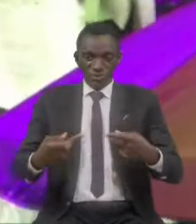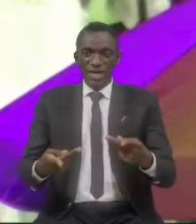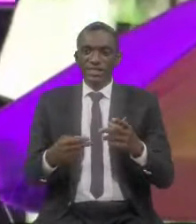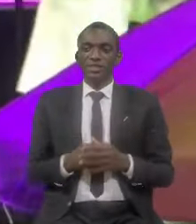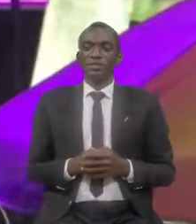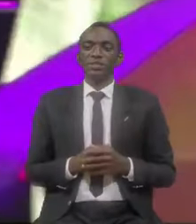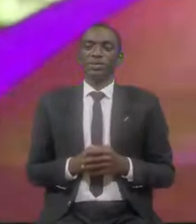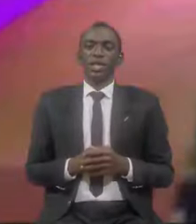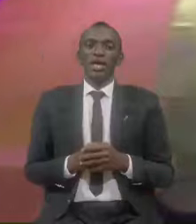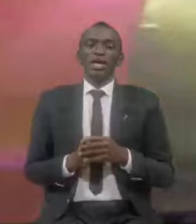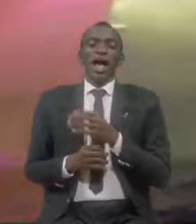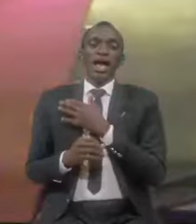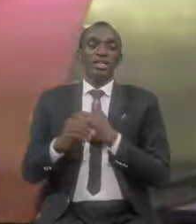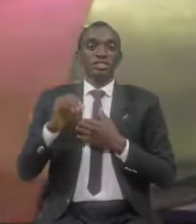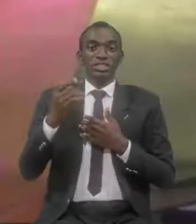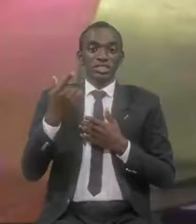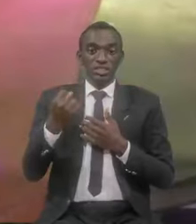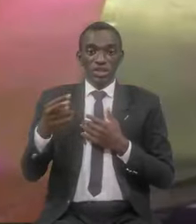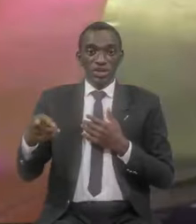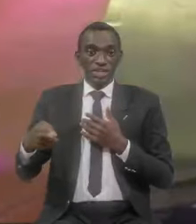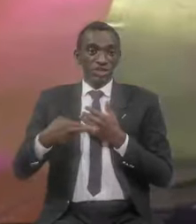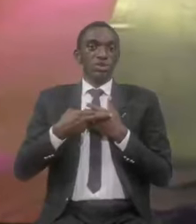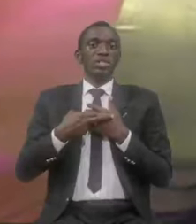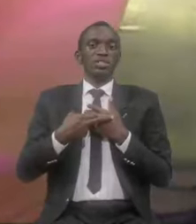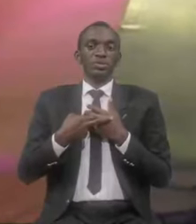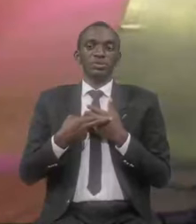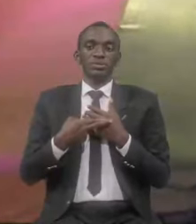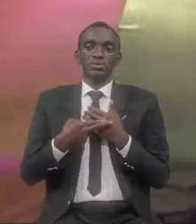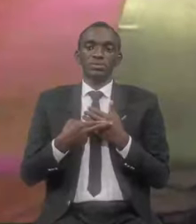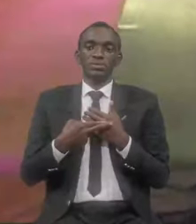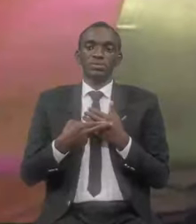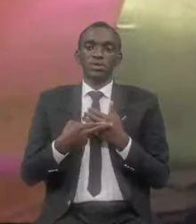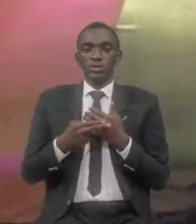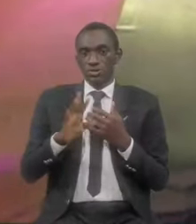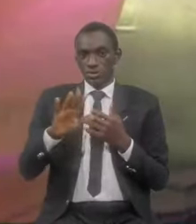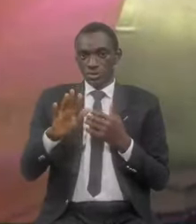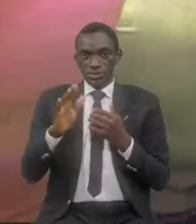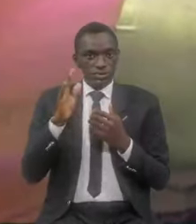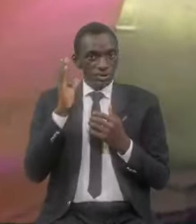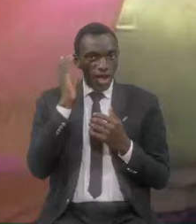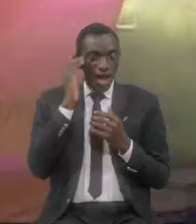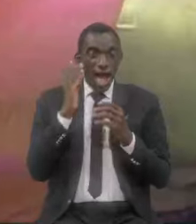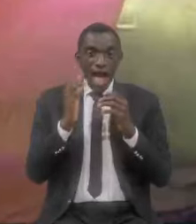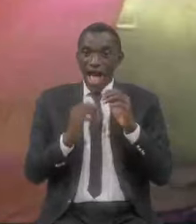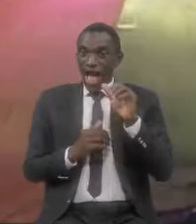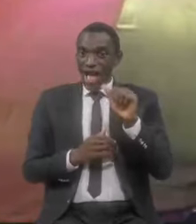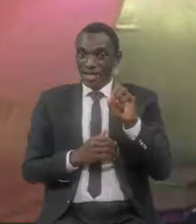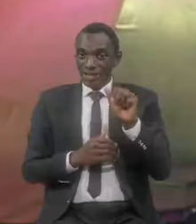la restauration. Adam ne pouvait pas avoir